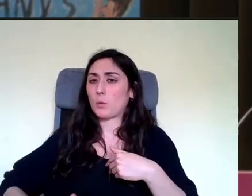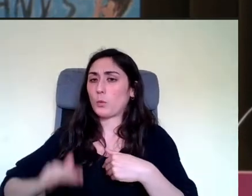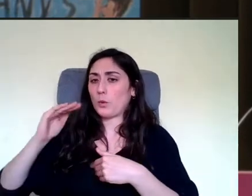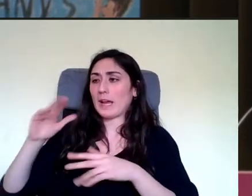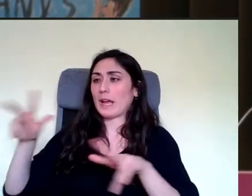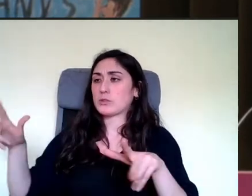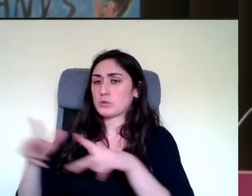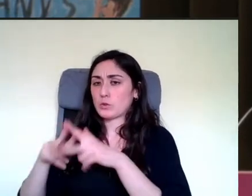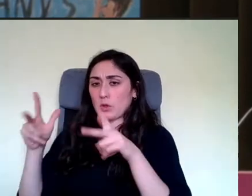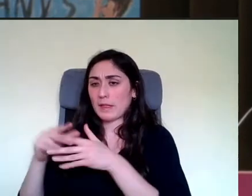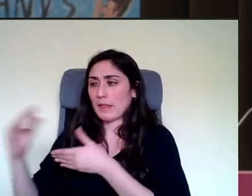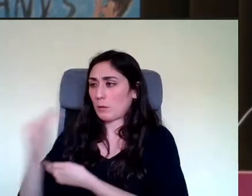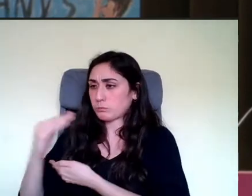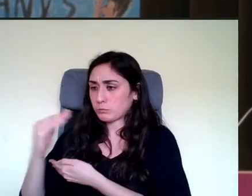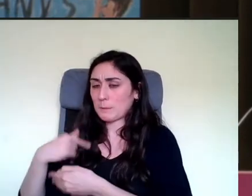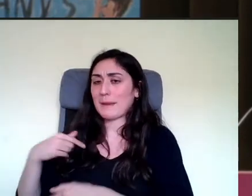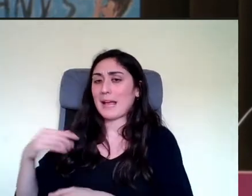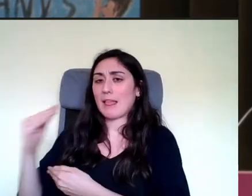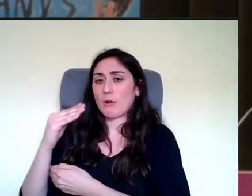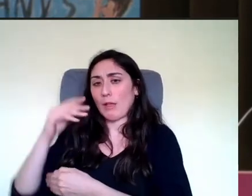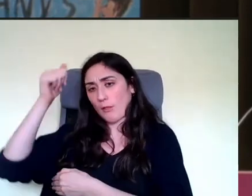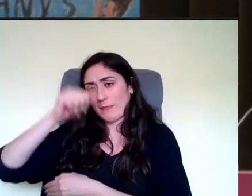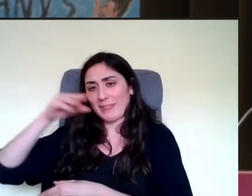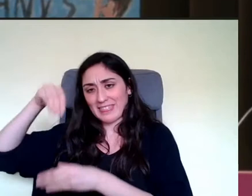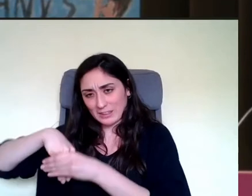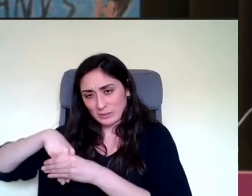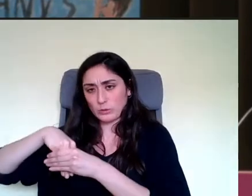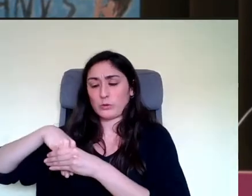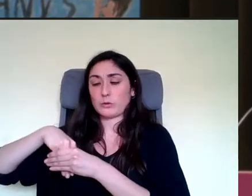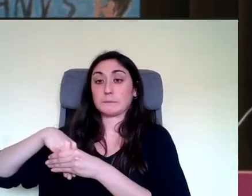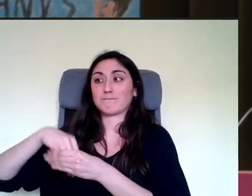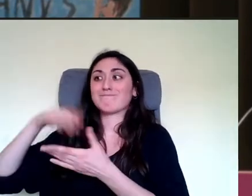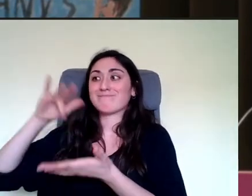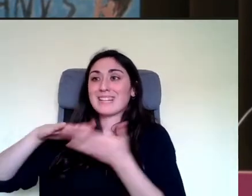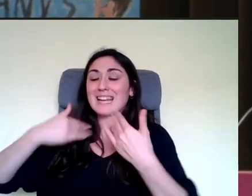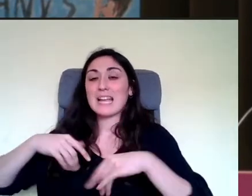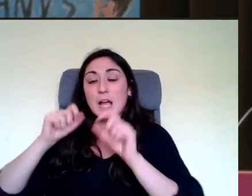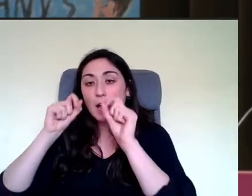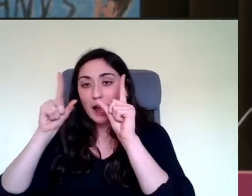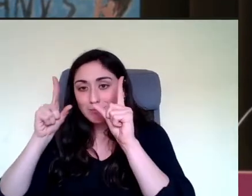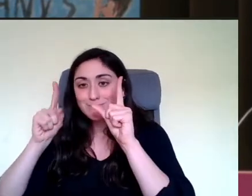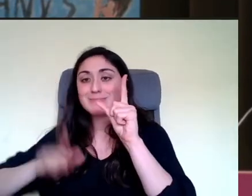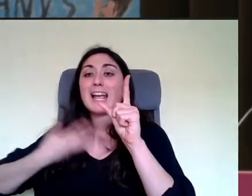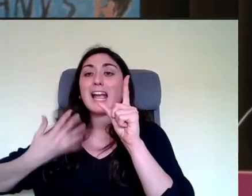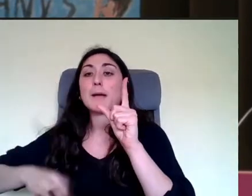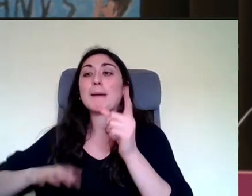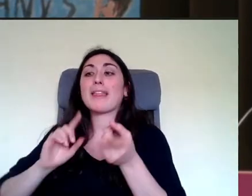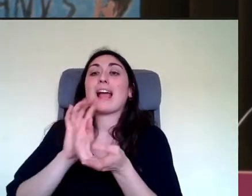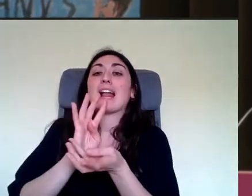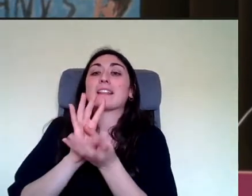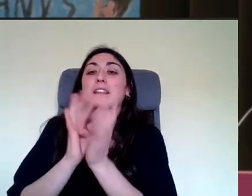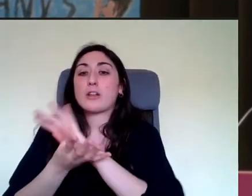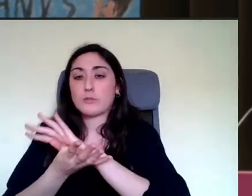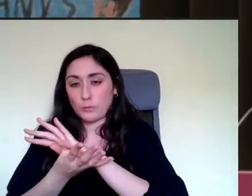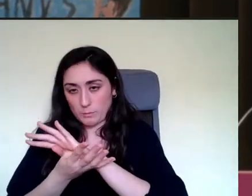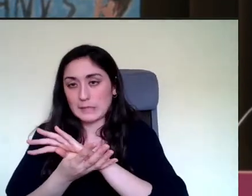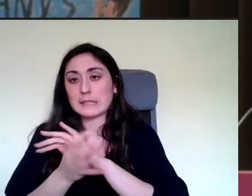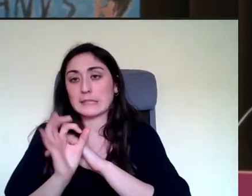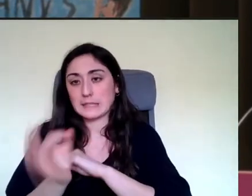masclisme i en el masclisme, i a partir de prendre consciència d'això ets capaç de poder transformar i poder